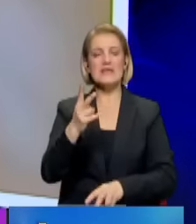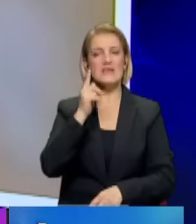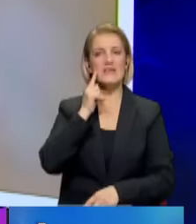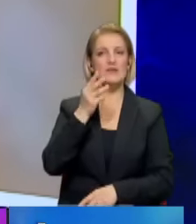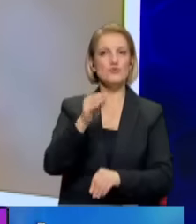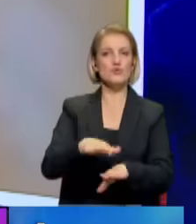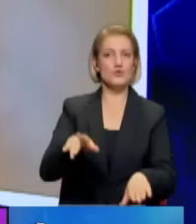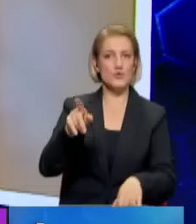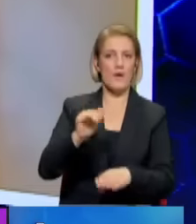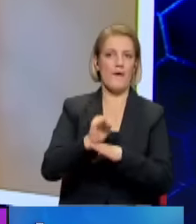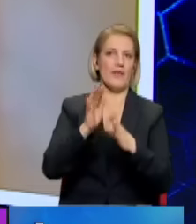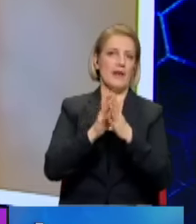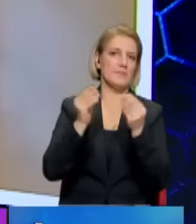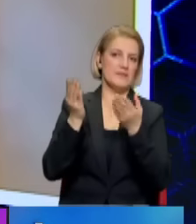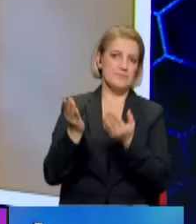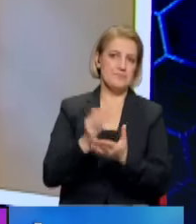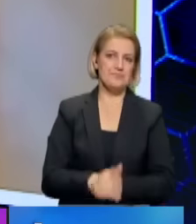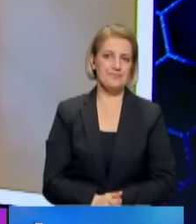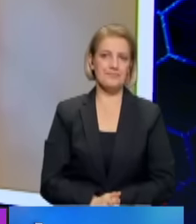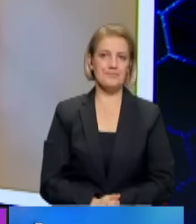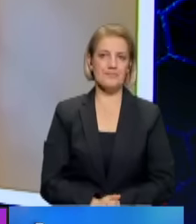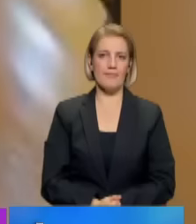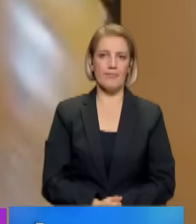iki çocuk hayatını kaybetti.